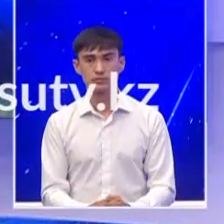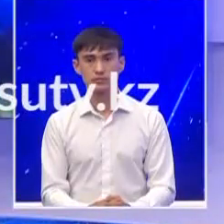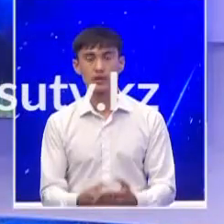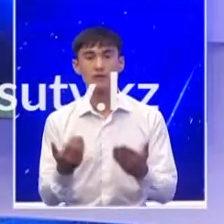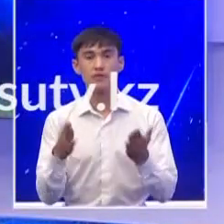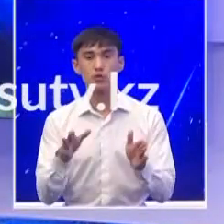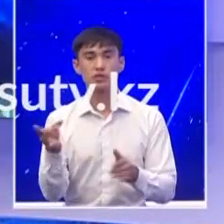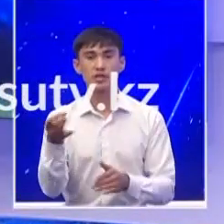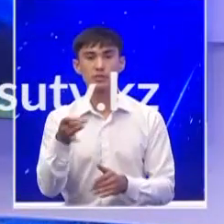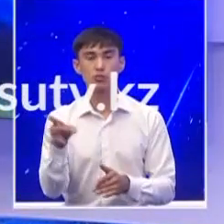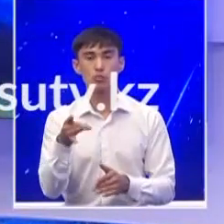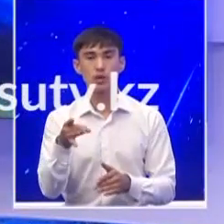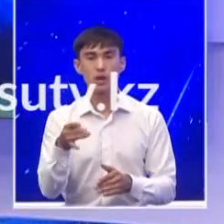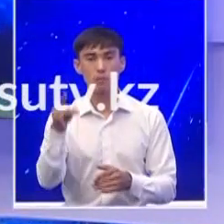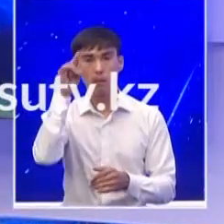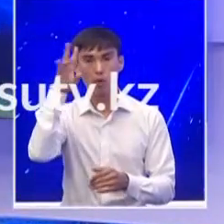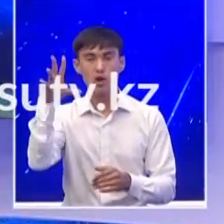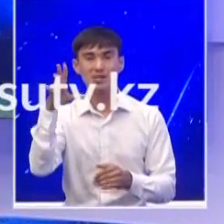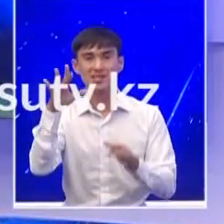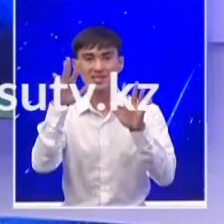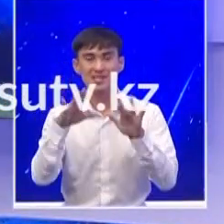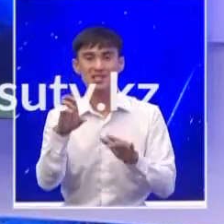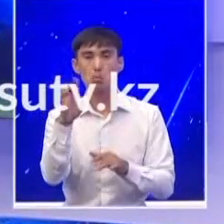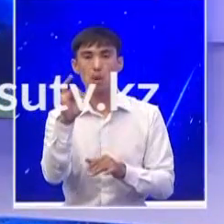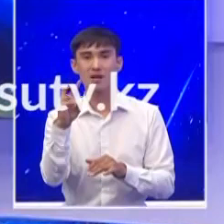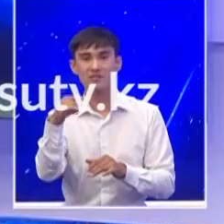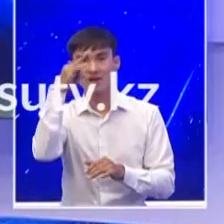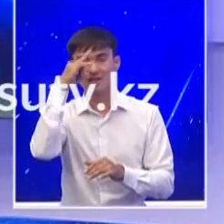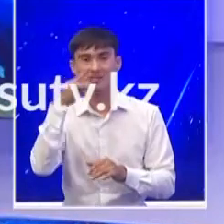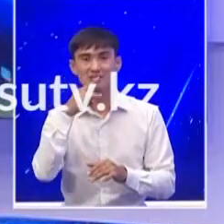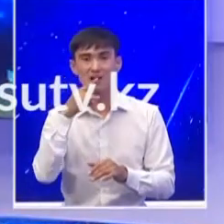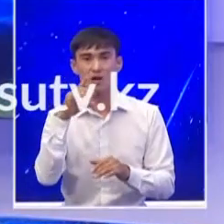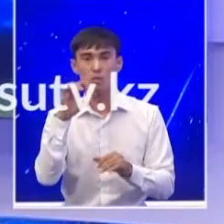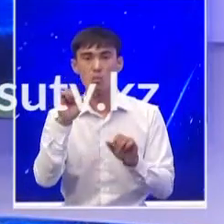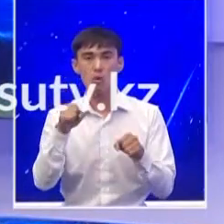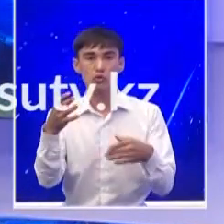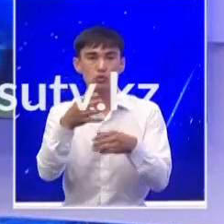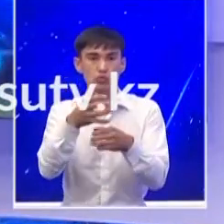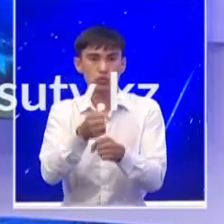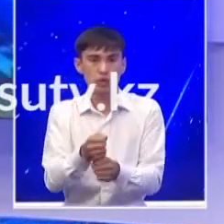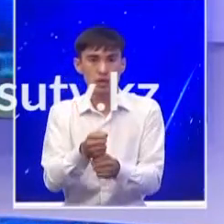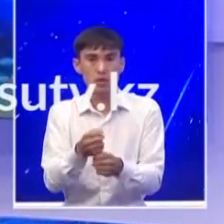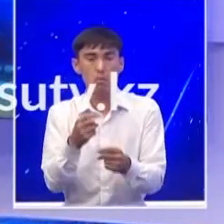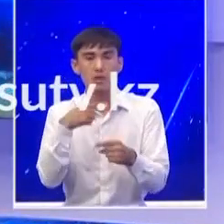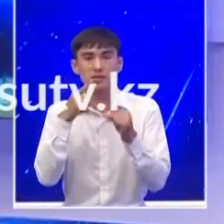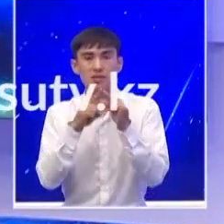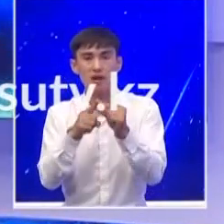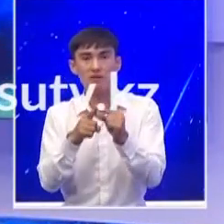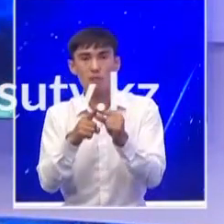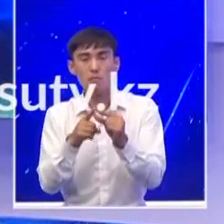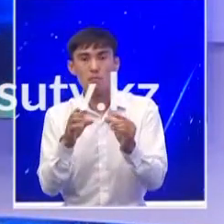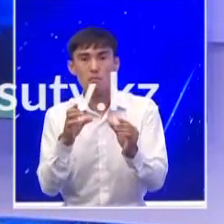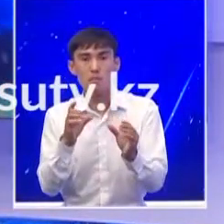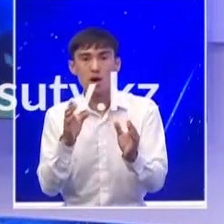Ситуации в республике. Популяция снежных барсов в Казахстане может существенно сократиться. По словам экологов, ирбисы в